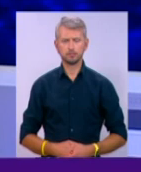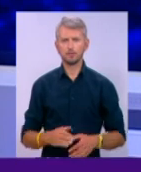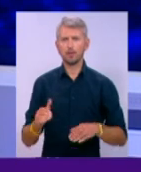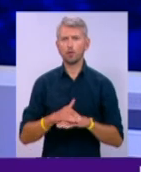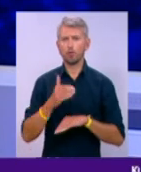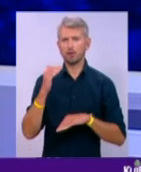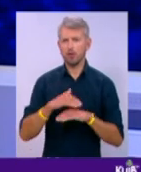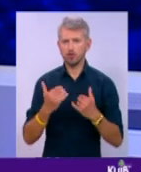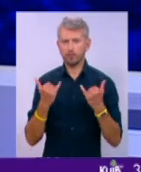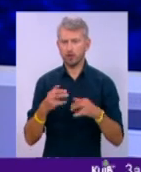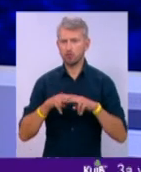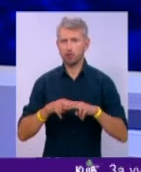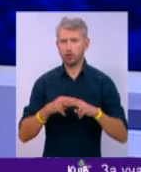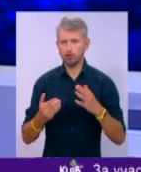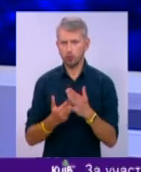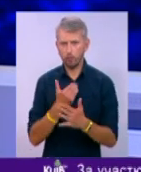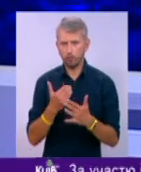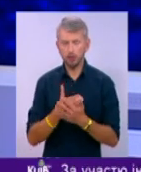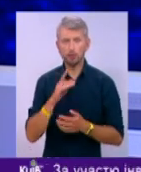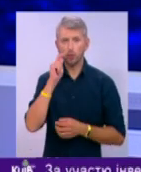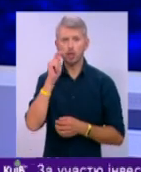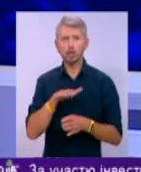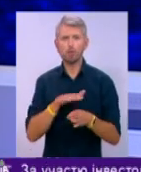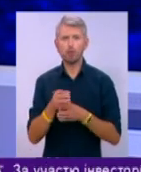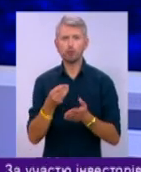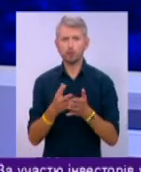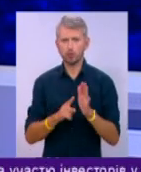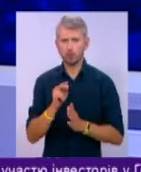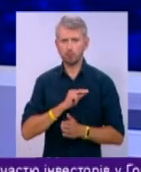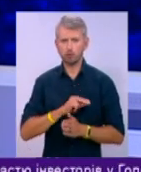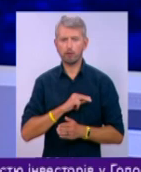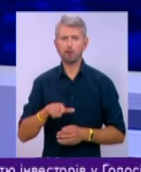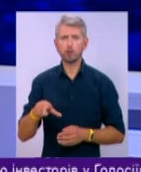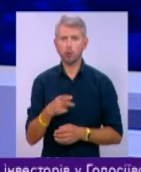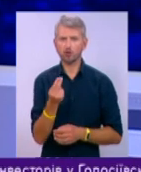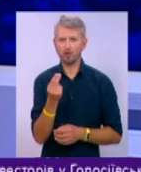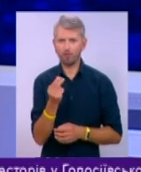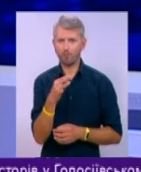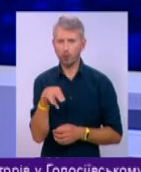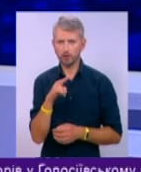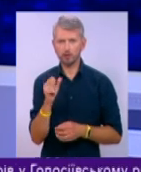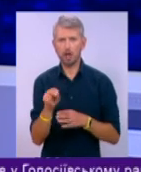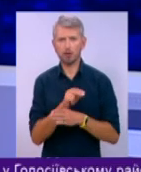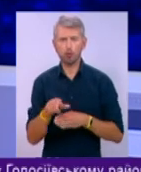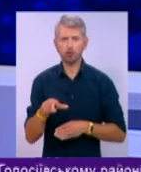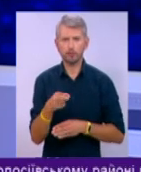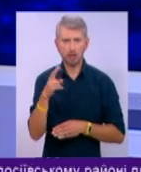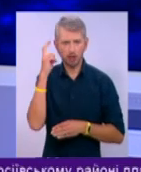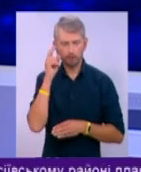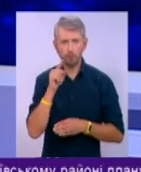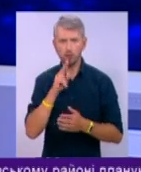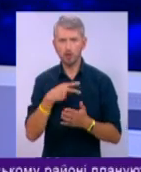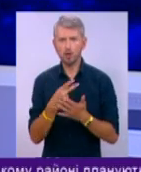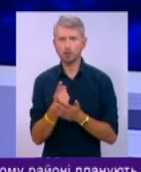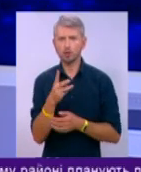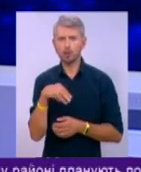Добрий вечір. В ефірі «Столичні новини». В Україні повноцінно запрацював дорожній фонд. На ремонти шляхів для Києва у ньому